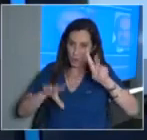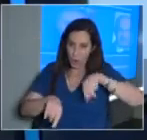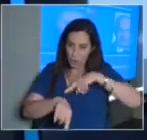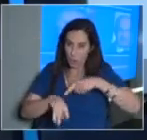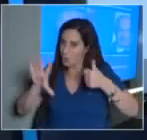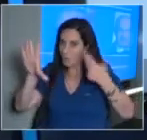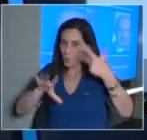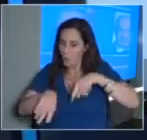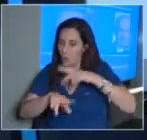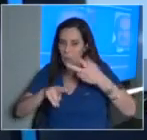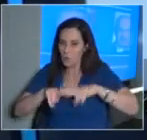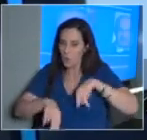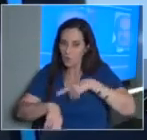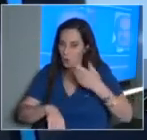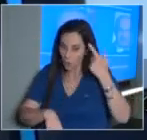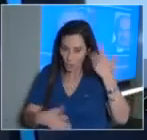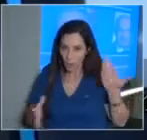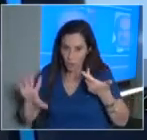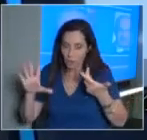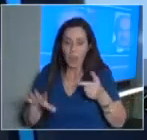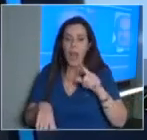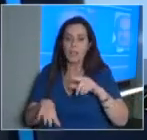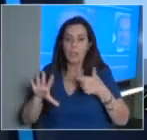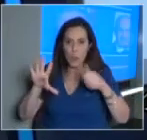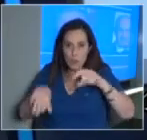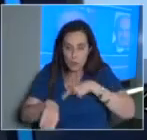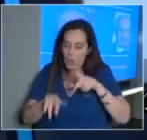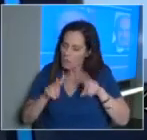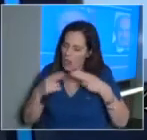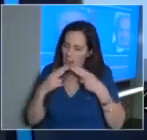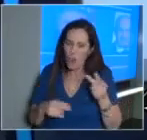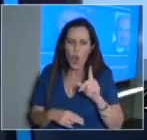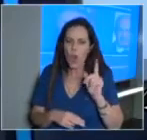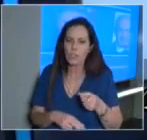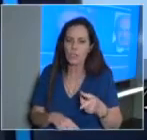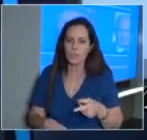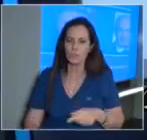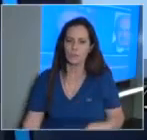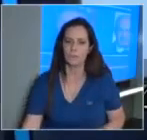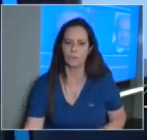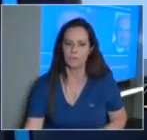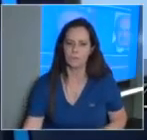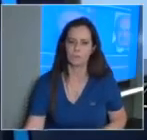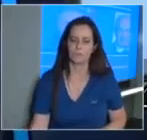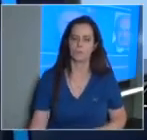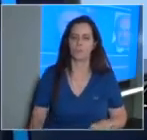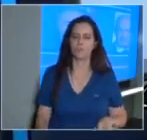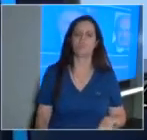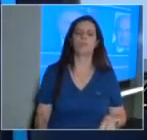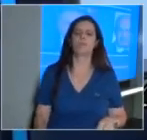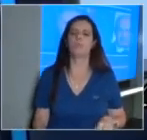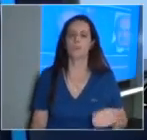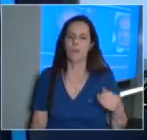כמה? 68? כמה שנשאר לנו, נכון? אז ב-60 ומשהו שעות אפשר לפתור, לא צריך להיים עלינו. סופר יותר ממני, סימן לא שאולי יש עוד תקווה.